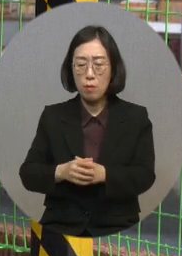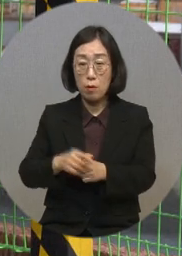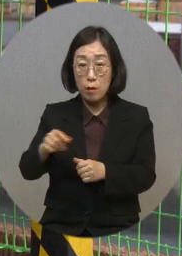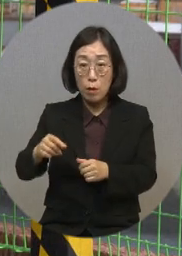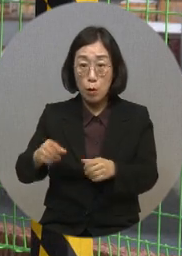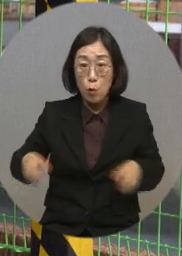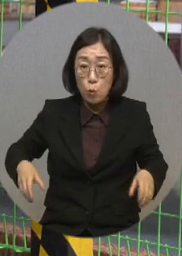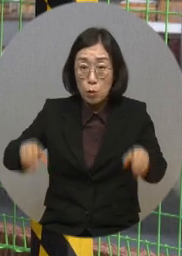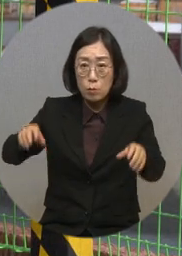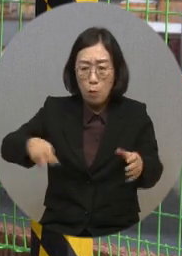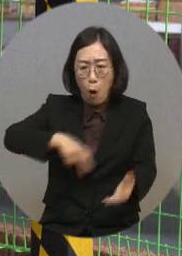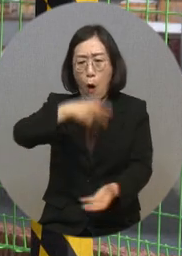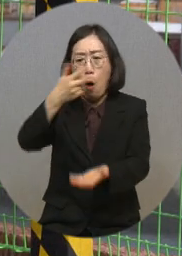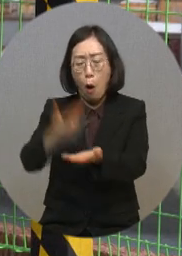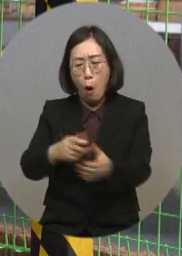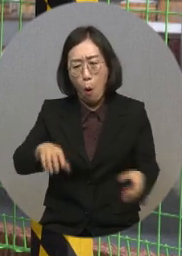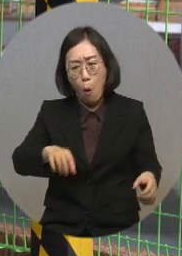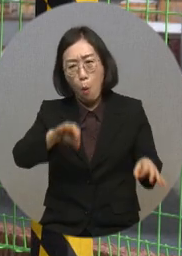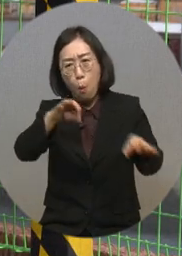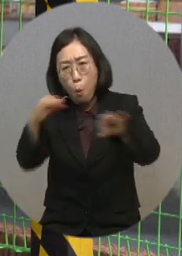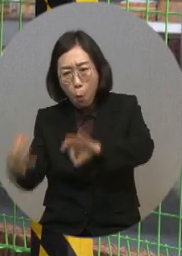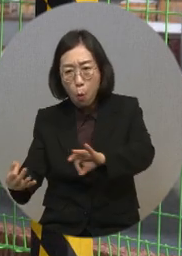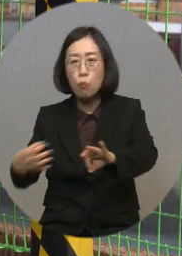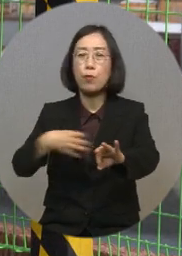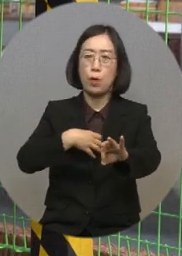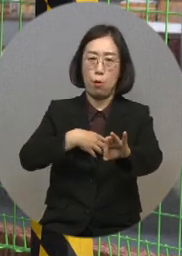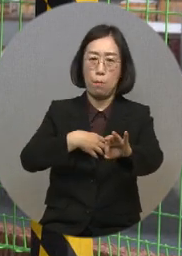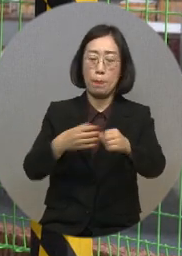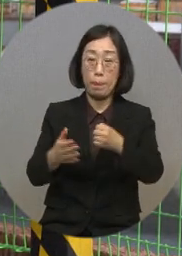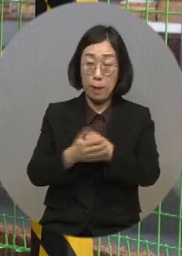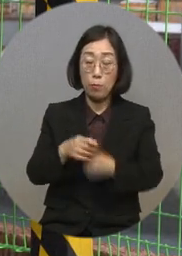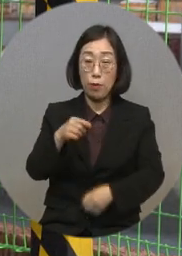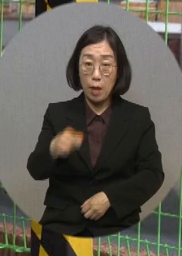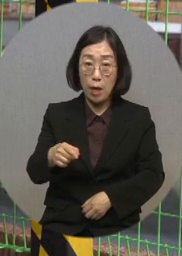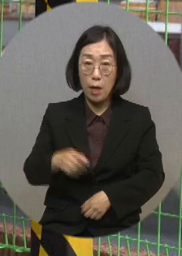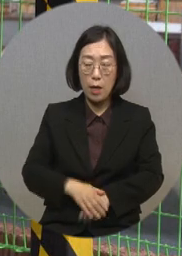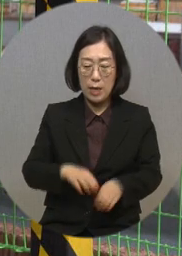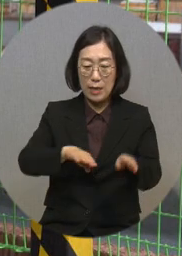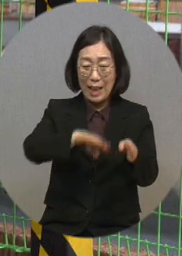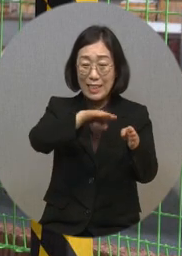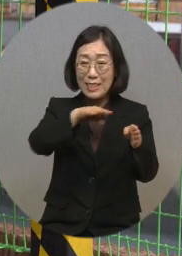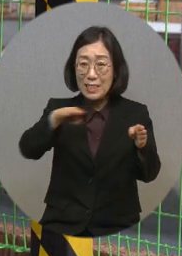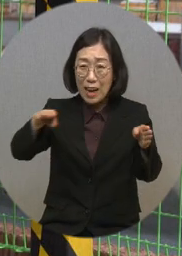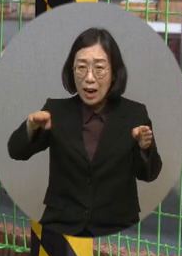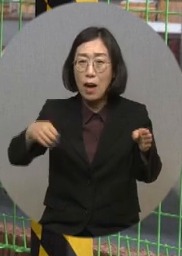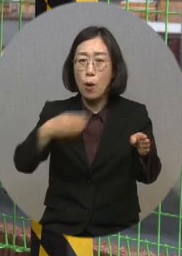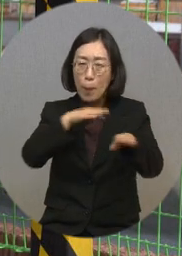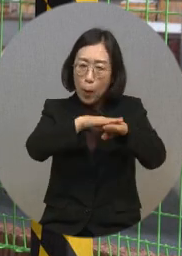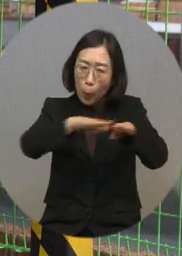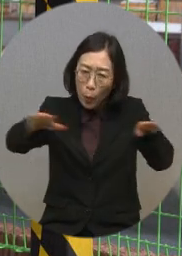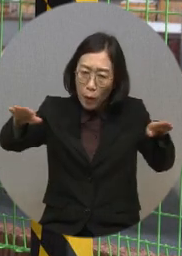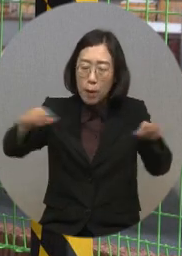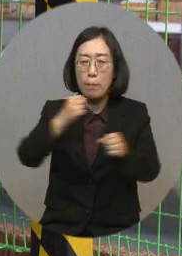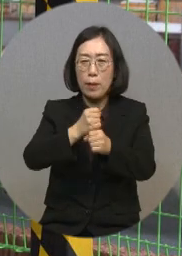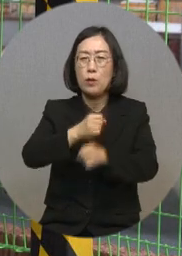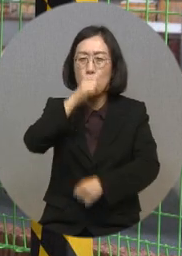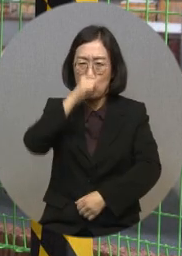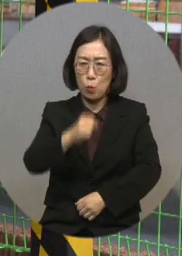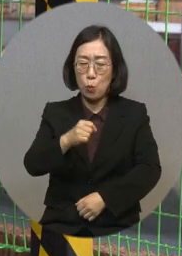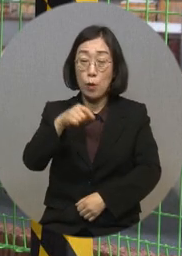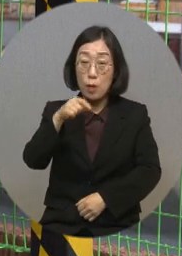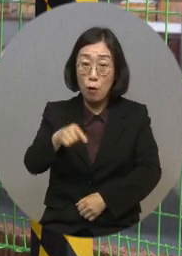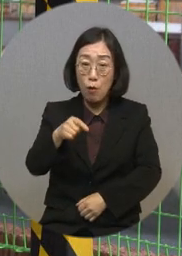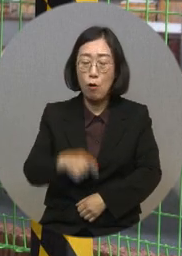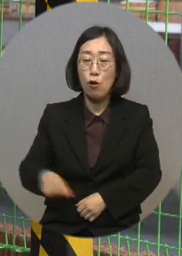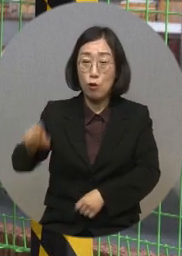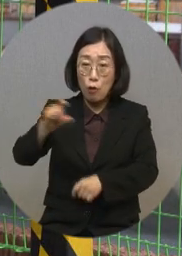많아요. 몸이 조금만 균형만 안 잡히면 도로에서 이런 단차 부분을 조금 더 신경 써주시면 좋겠고 이런 부분을